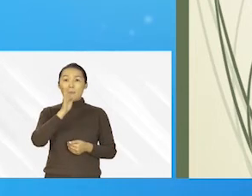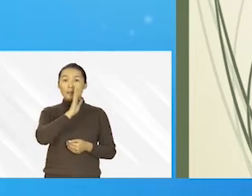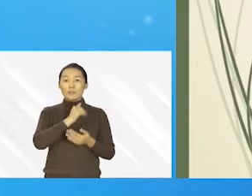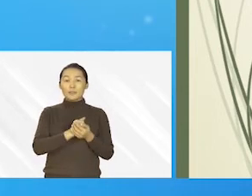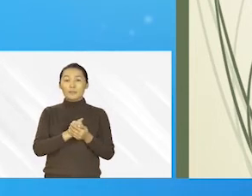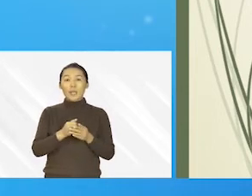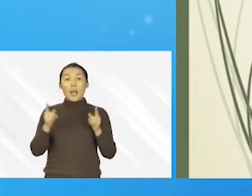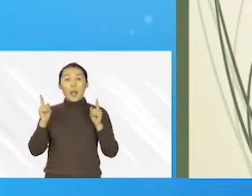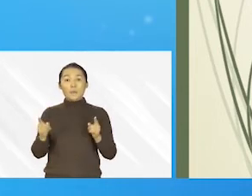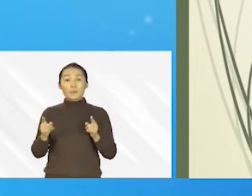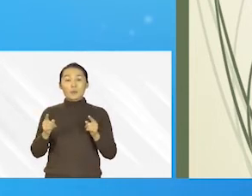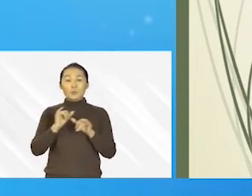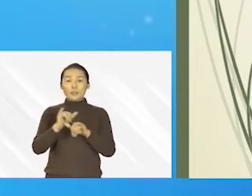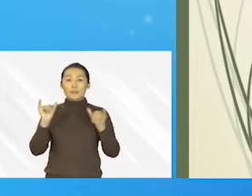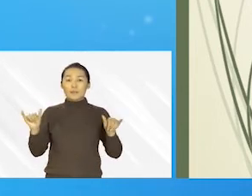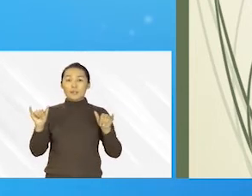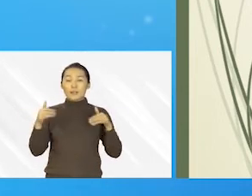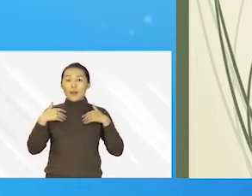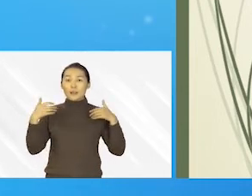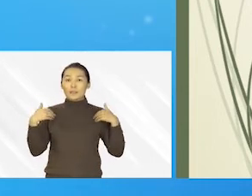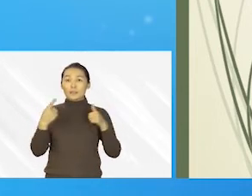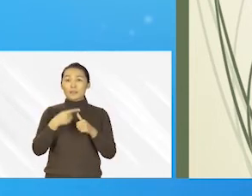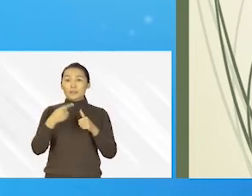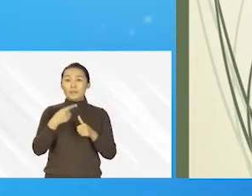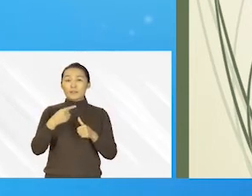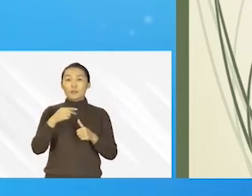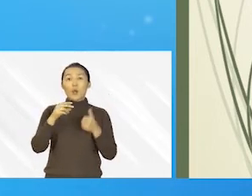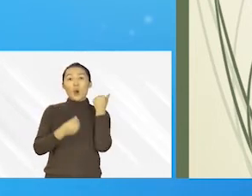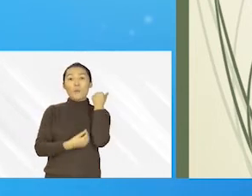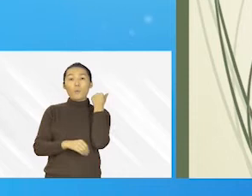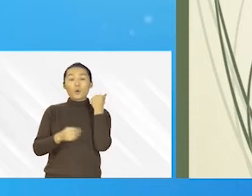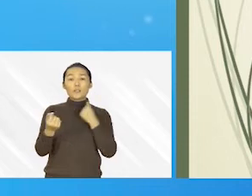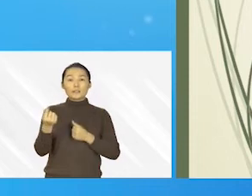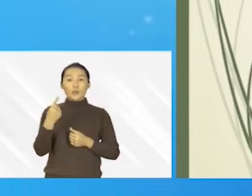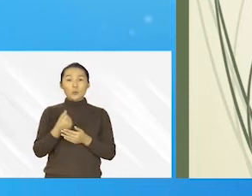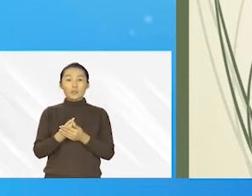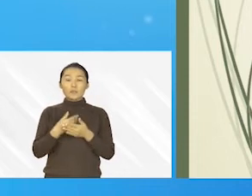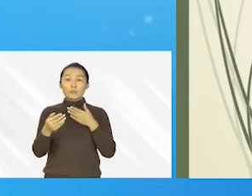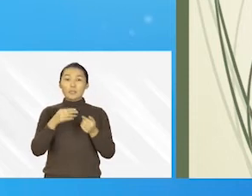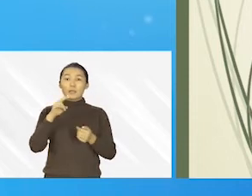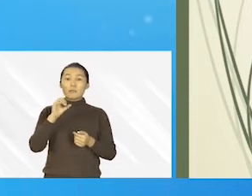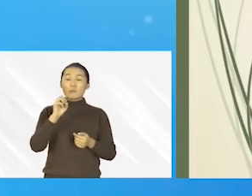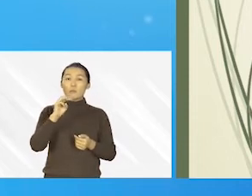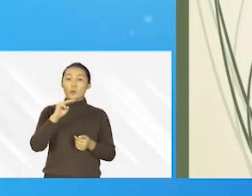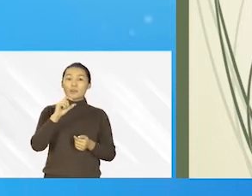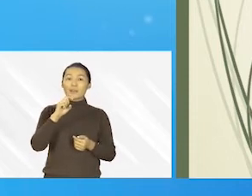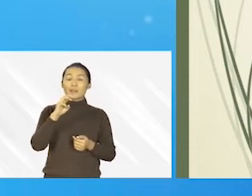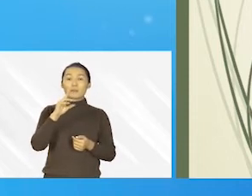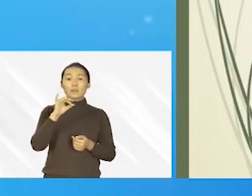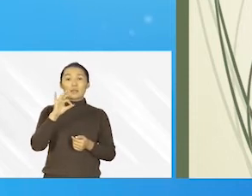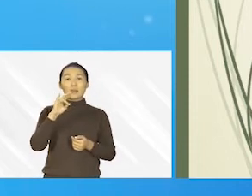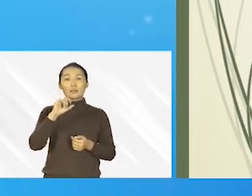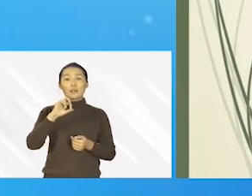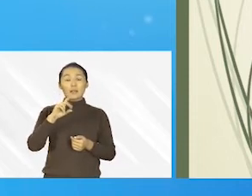развития организма после рождения называют послезародышевым или постэмбриональным, от латинского